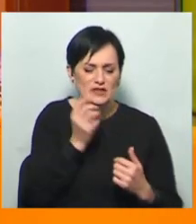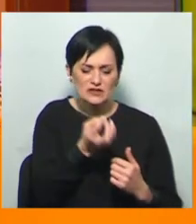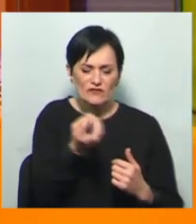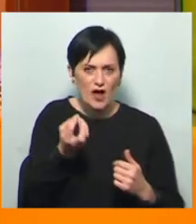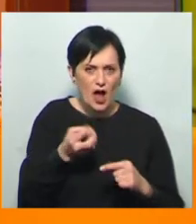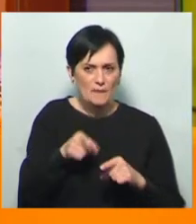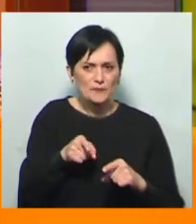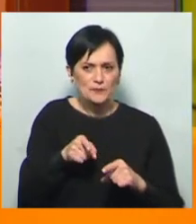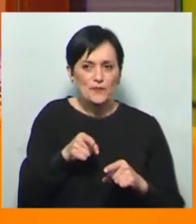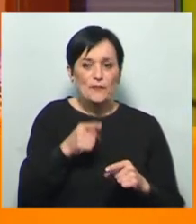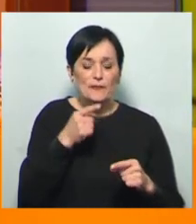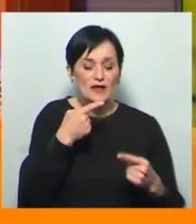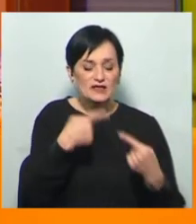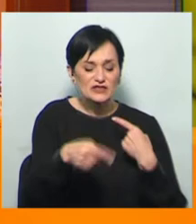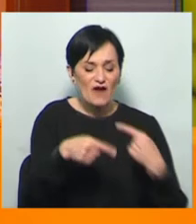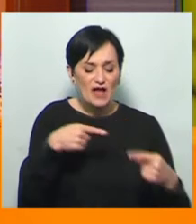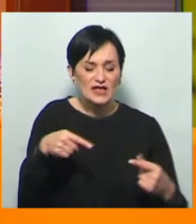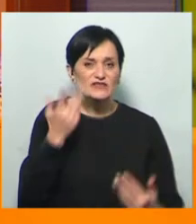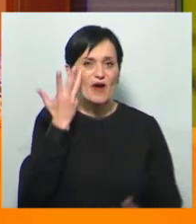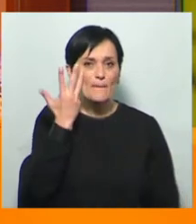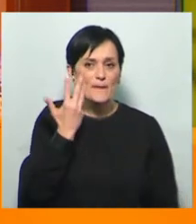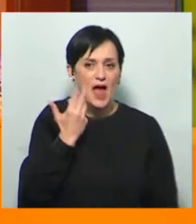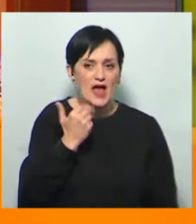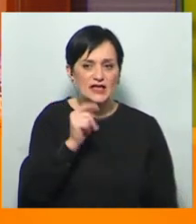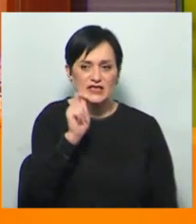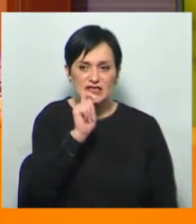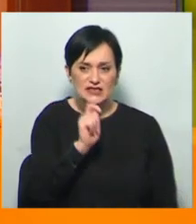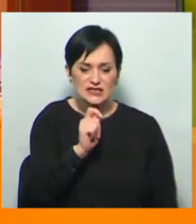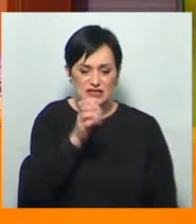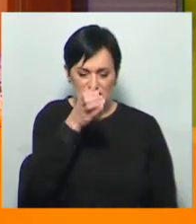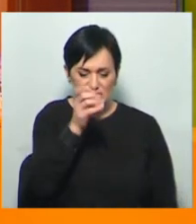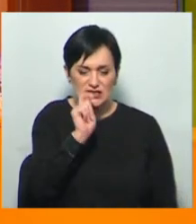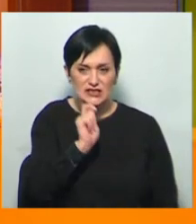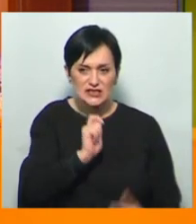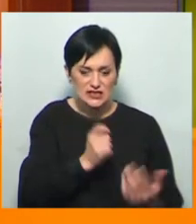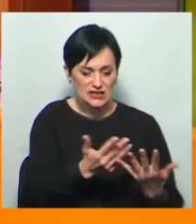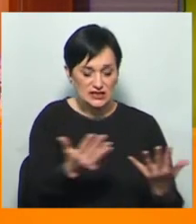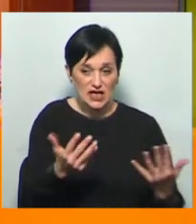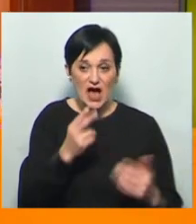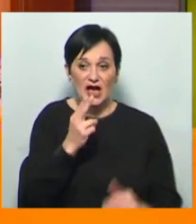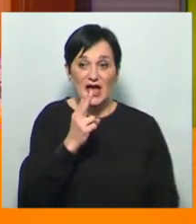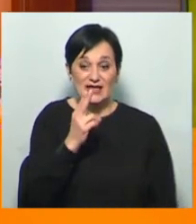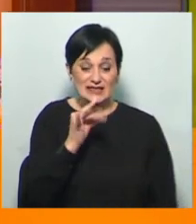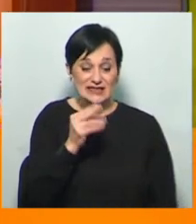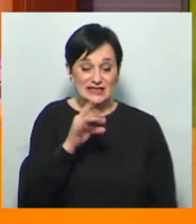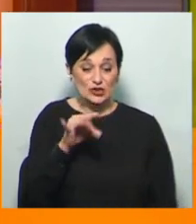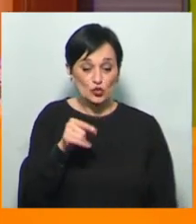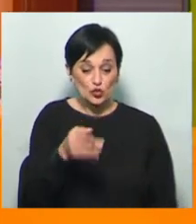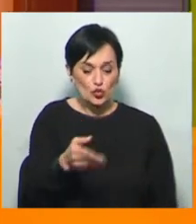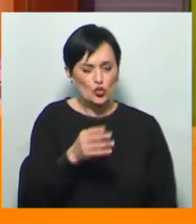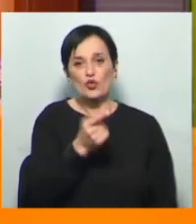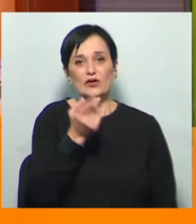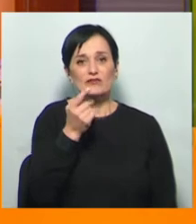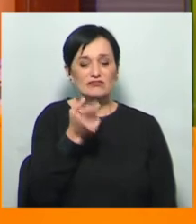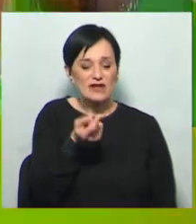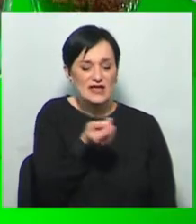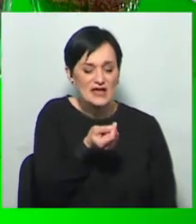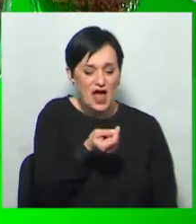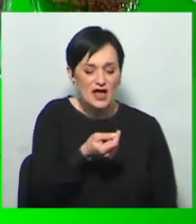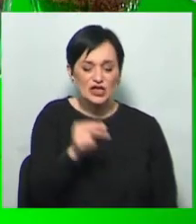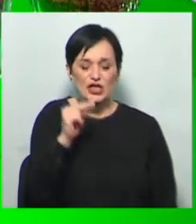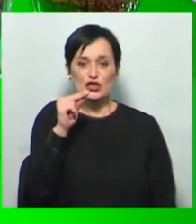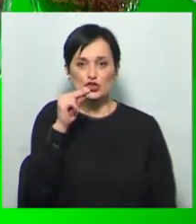სხვადასხვა ფერის წიწაკა, რომელიც მდიდარია. თქვენ წარმოიდგინეთ, ციტრუსი, ჩემი ერთ დასახელებული, კენკრა,